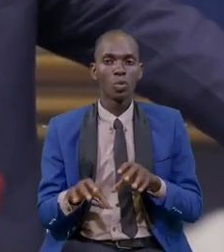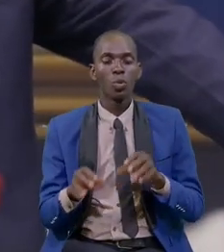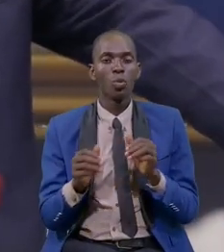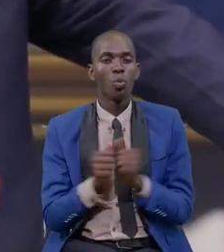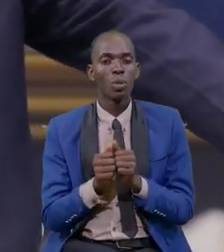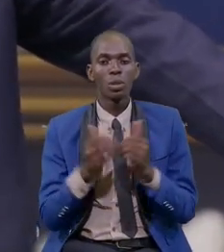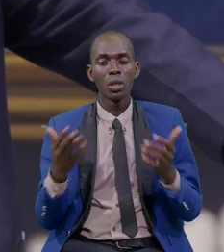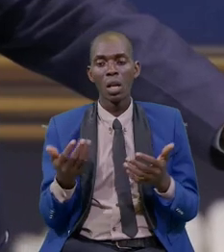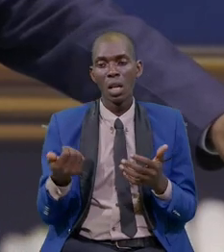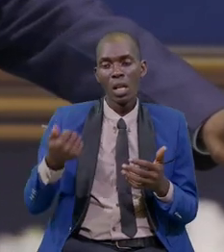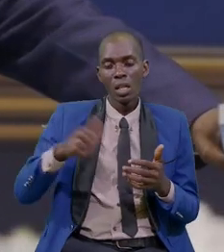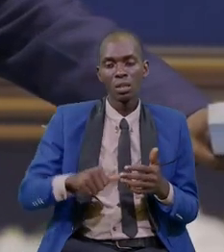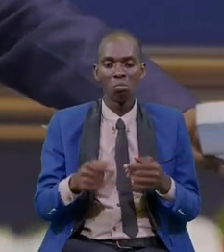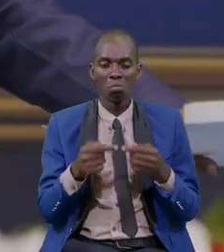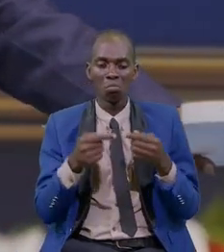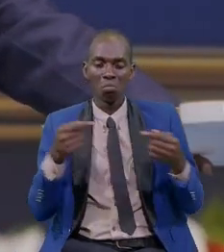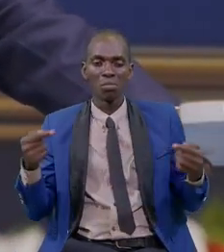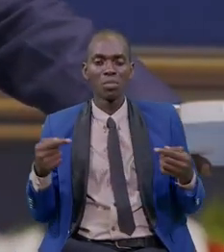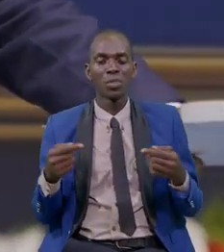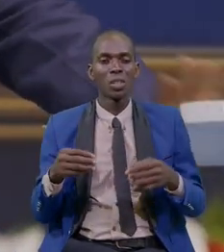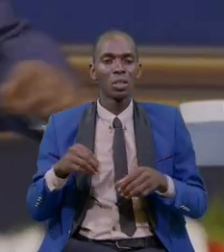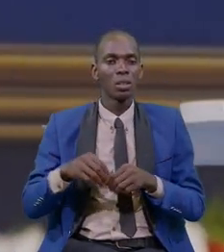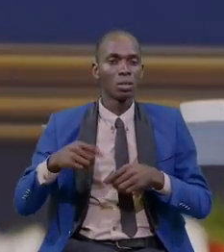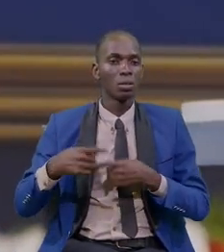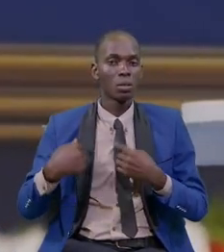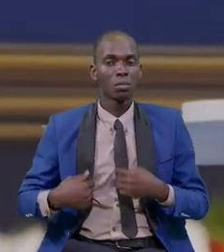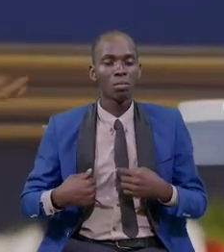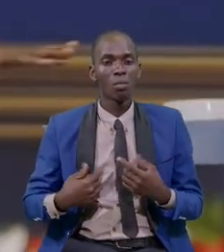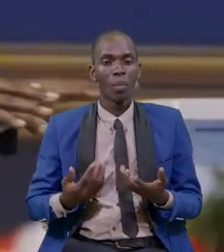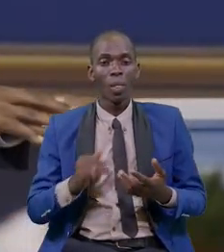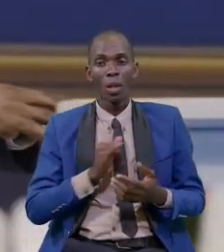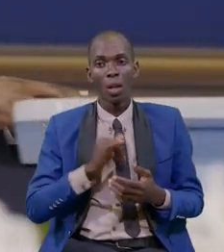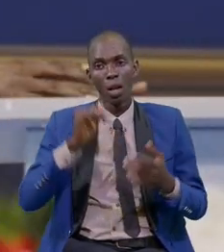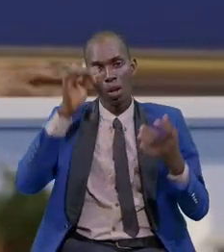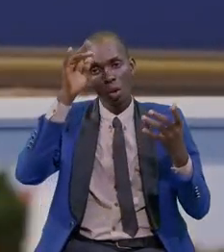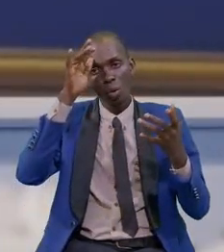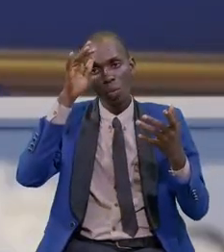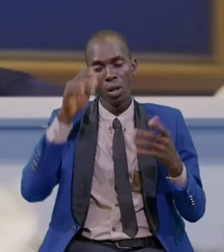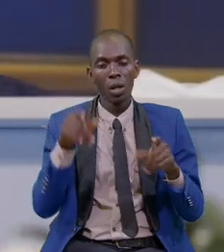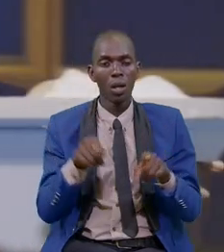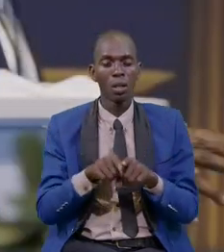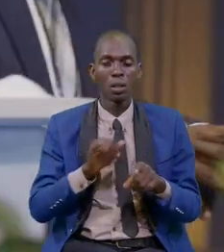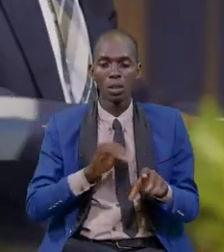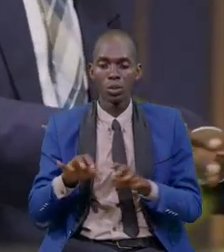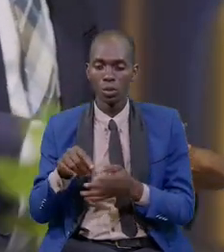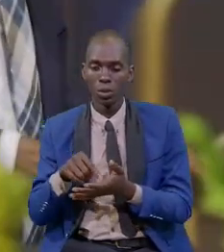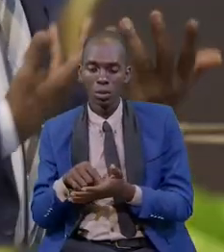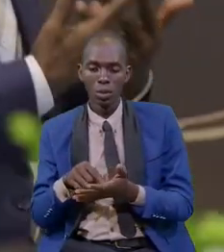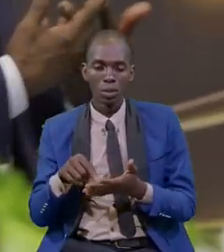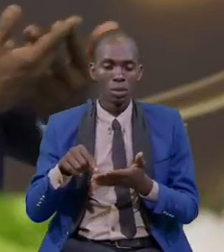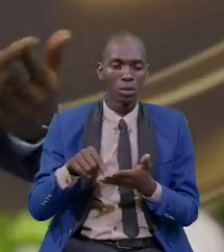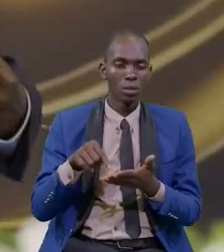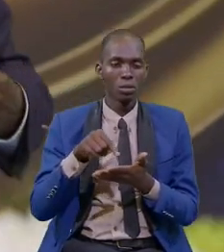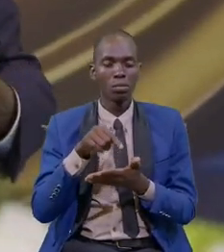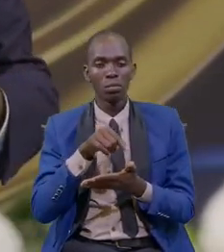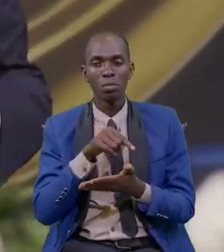Rien, il n'y avait pas de méticulation qui soit attachée, des choses cachées qui soient attachées. Je fais ceci, je fais